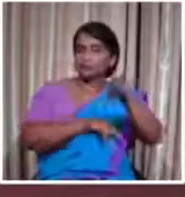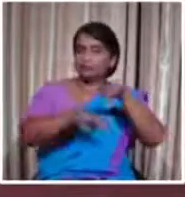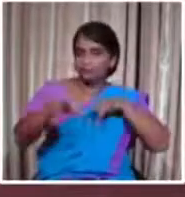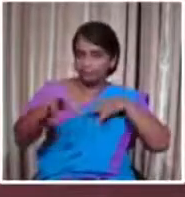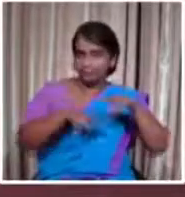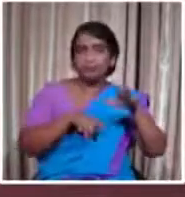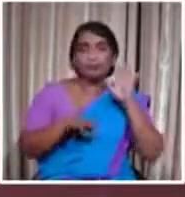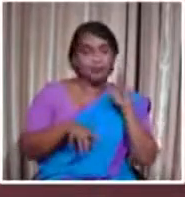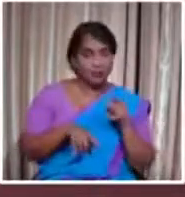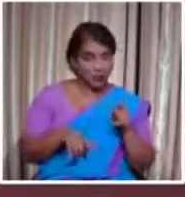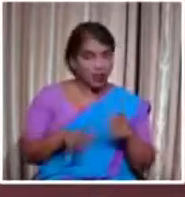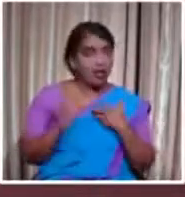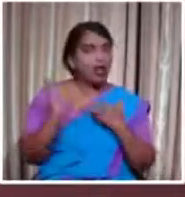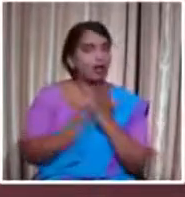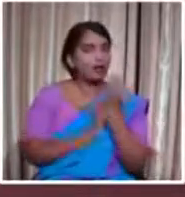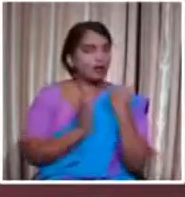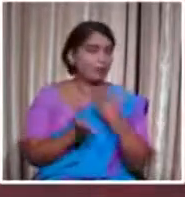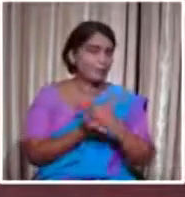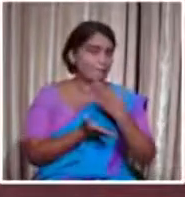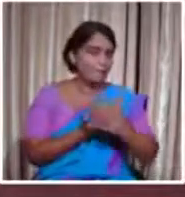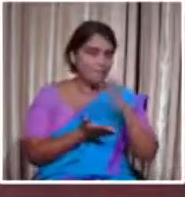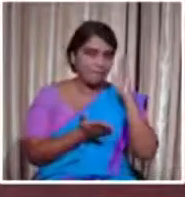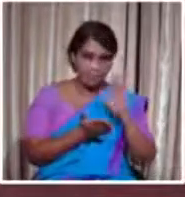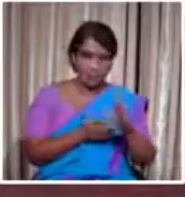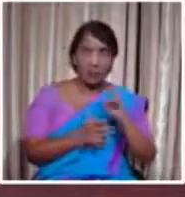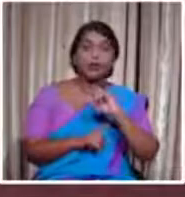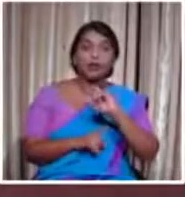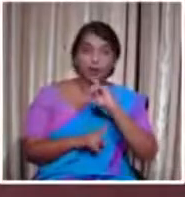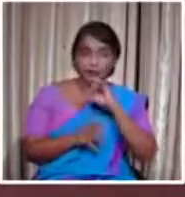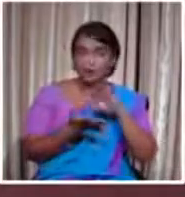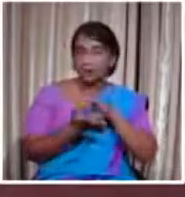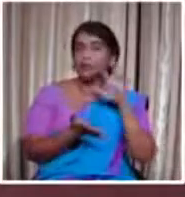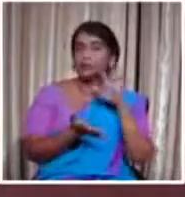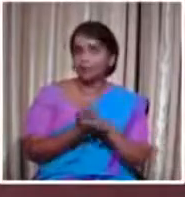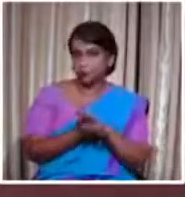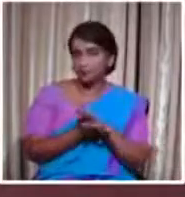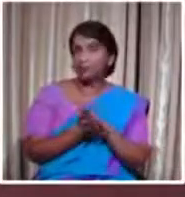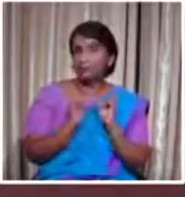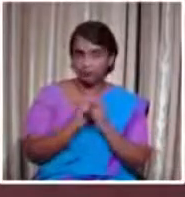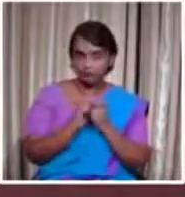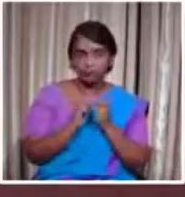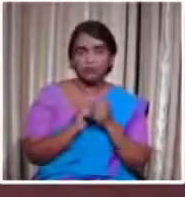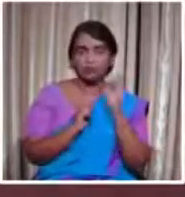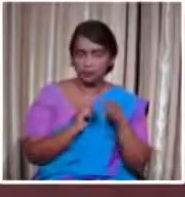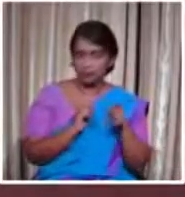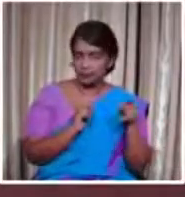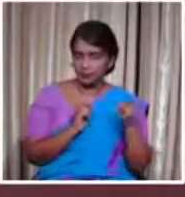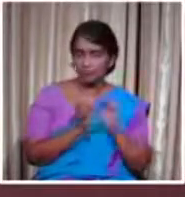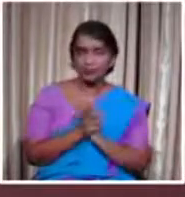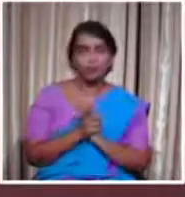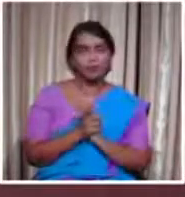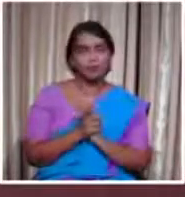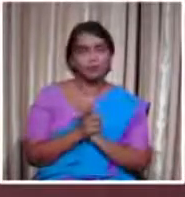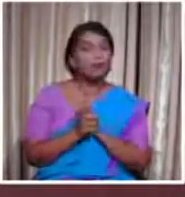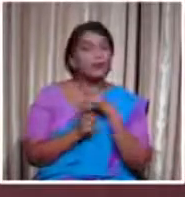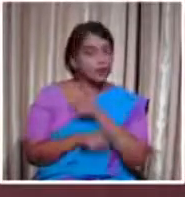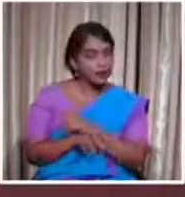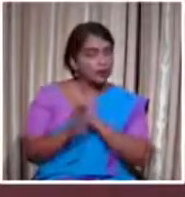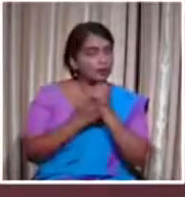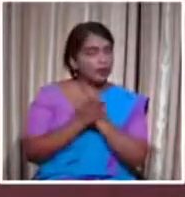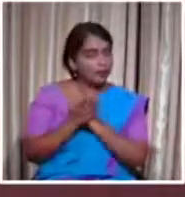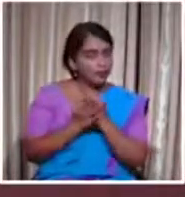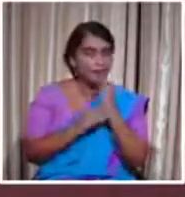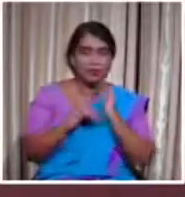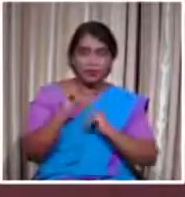කිරීමට තිබූ අයිතියට බාධාවක් වෙලා තියෙන ශ්‍රේෂ්ඨාධිකරණ තීන්දුව අනුවත් ඒක බලපානවා ගරු නියෝජ්‍ය කතානායකතුමනි. මෙම සියලුම